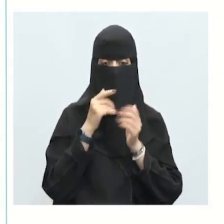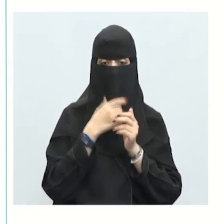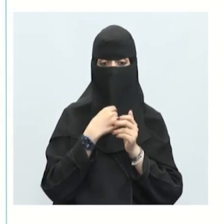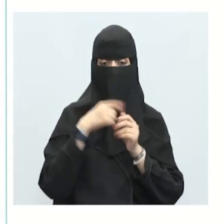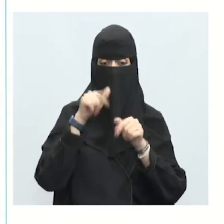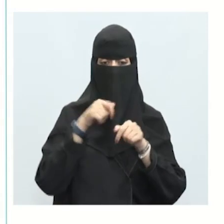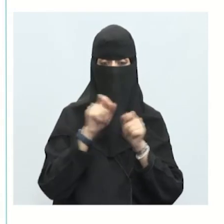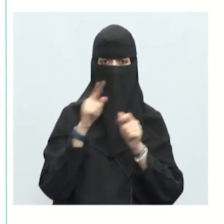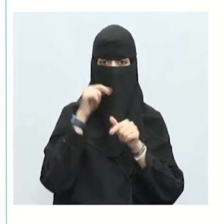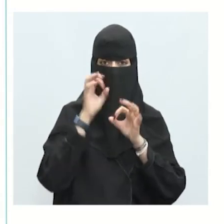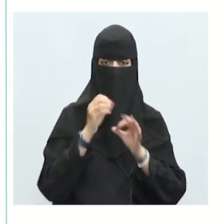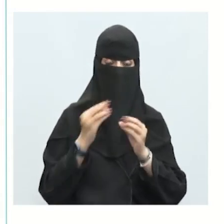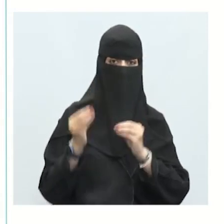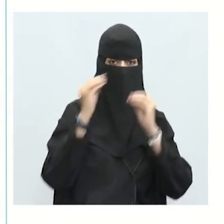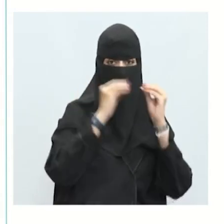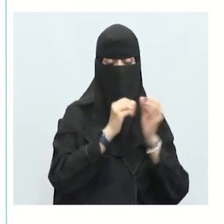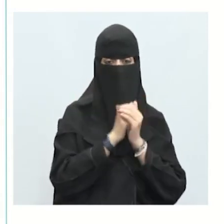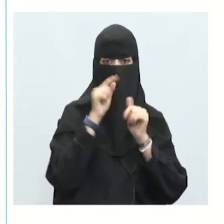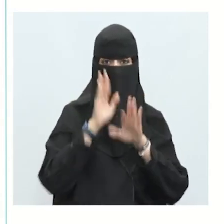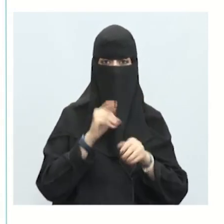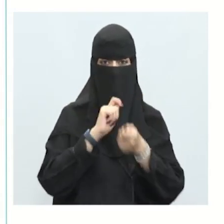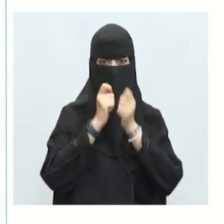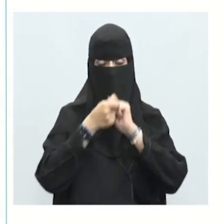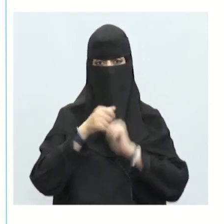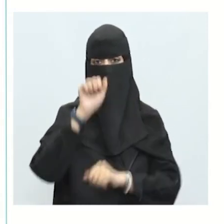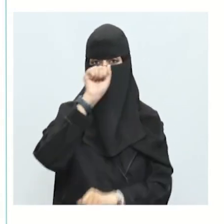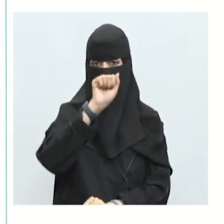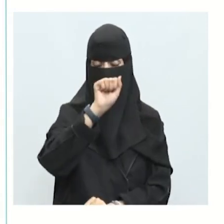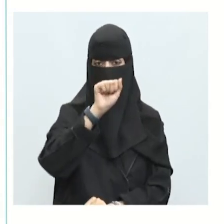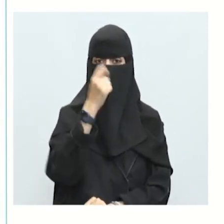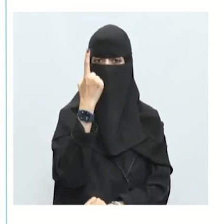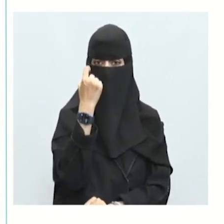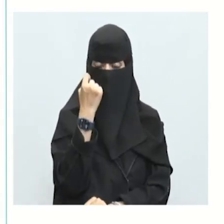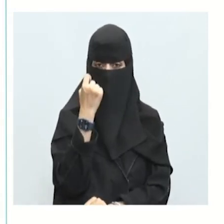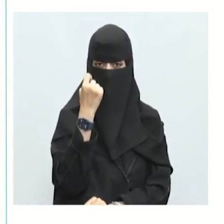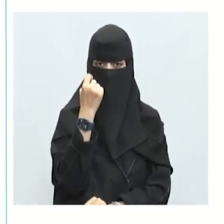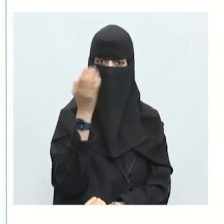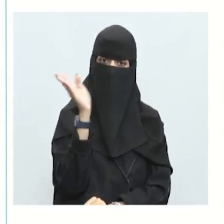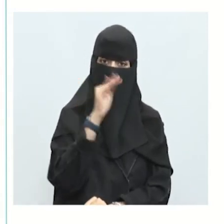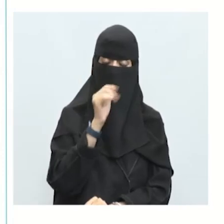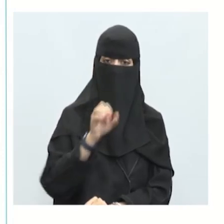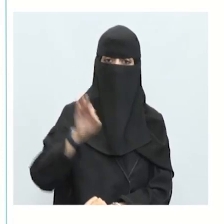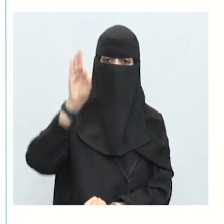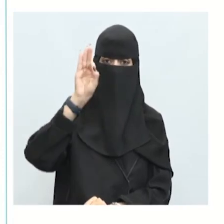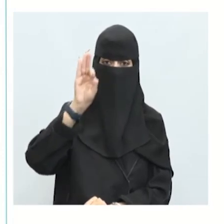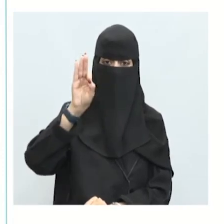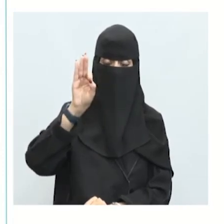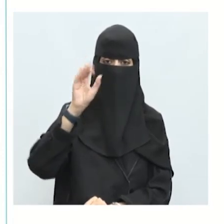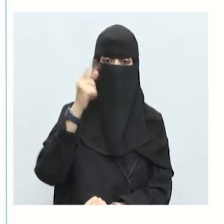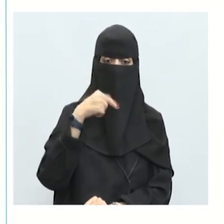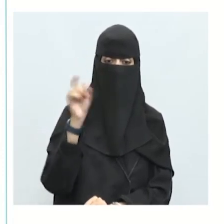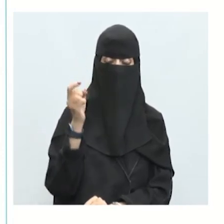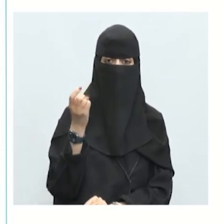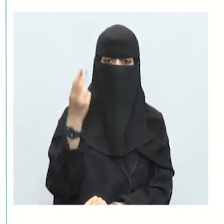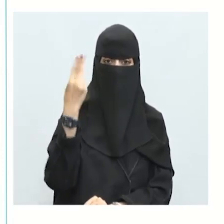بنقول يتم اسناد الى المتغير اي 100 ثم اسناد الى المتغير ب